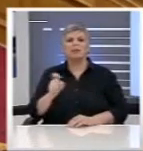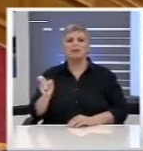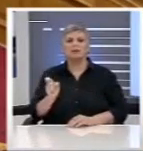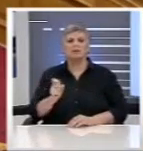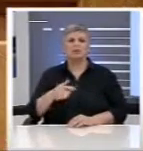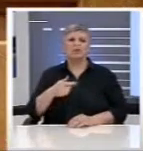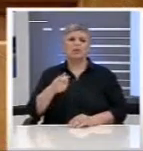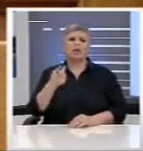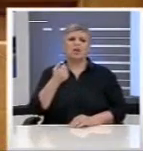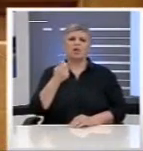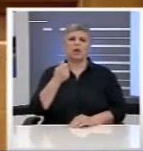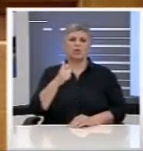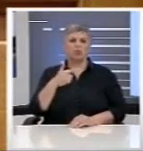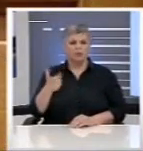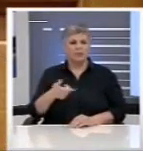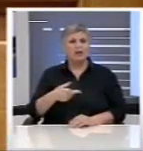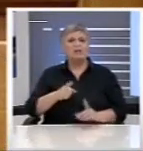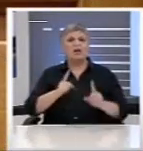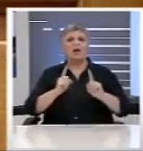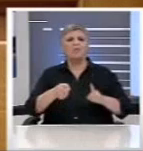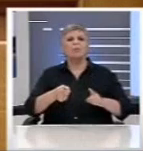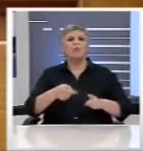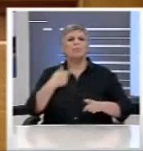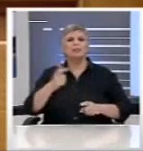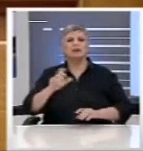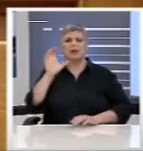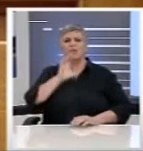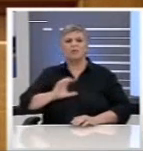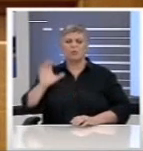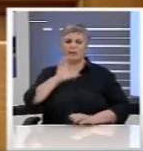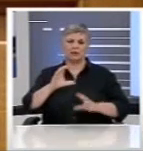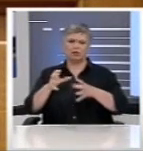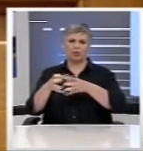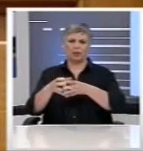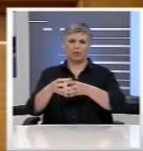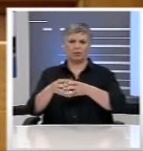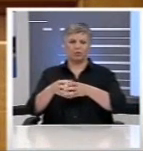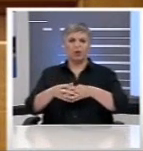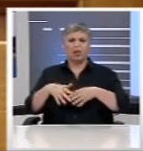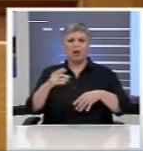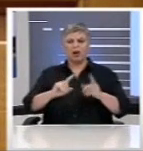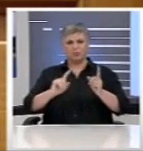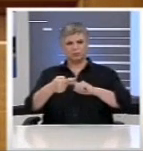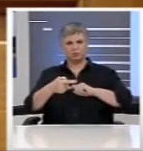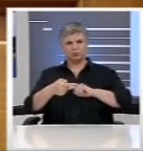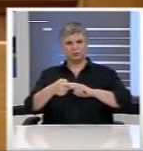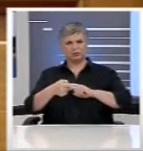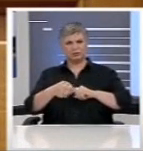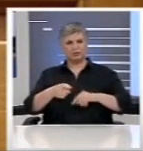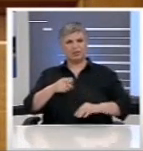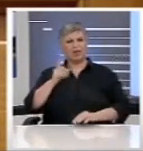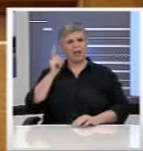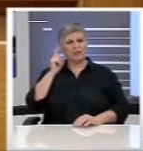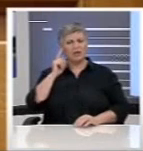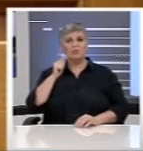και για την απόφαση του Eurogroup. Ανταυτού, διαπίστωσα ότι τουλάχιστον 15 πρώτα λεπτά από την ομιλία